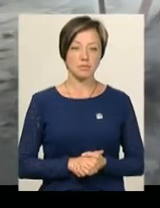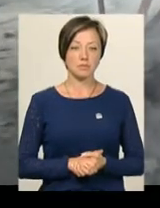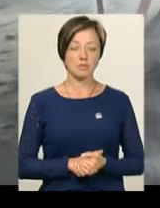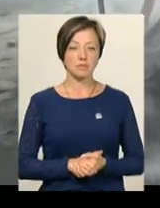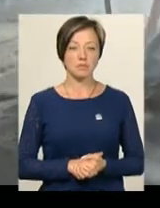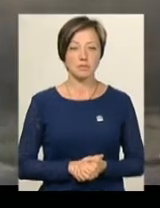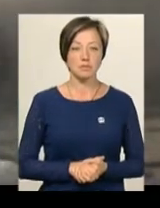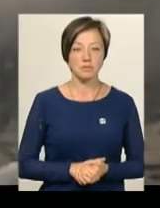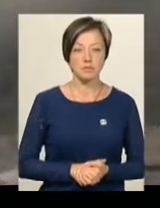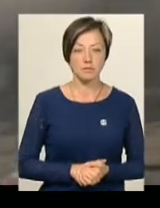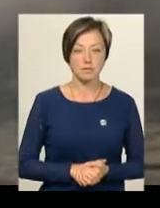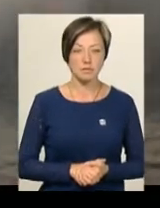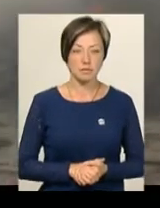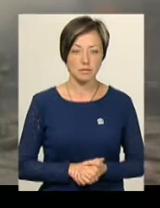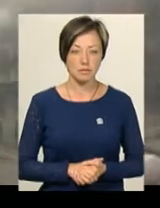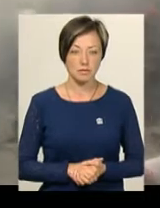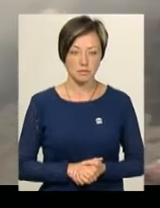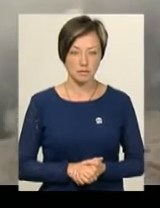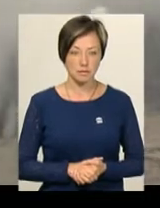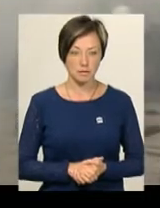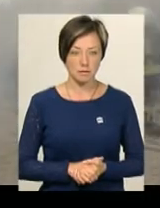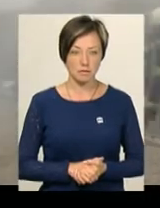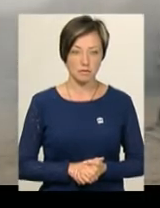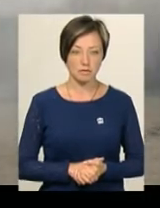Дякую за перегляд!